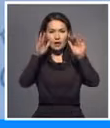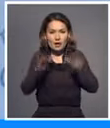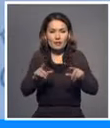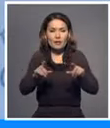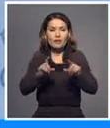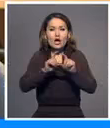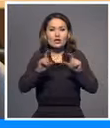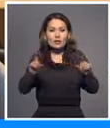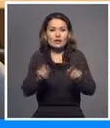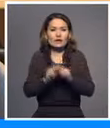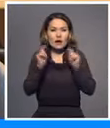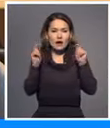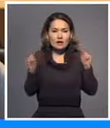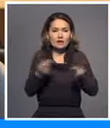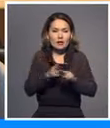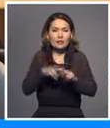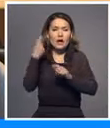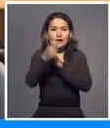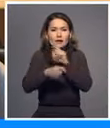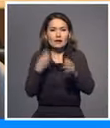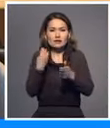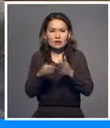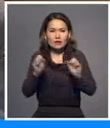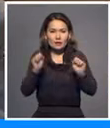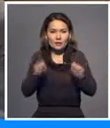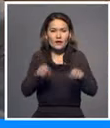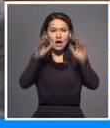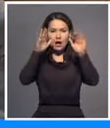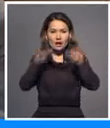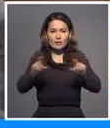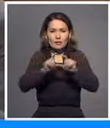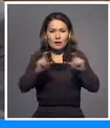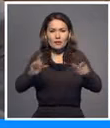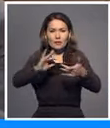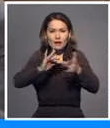дүкен арқылы нақты стандарттық талаптары бар тауарларды сатып алуға болады. Электронды дүкен